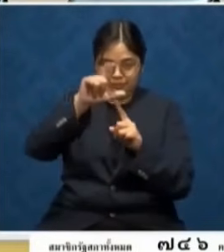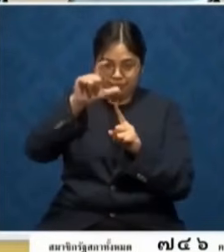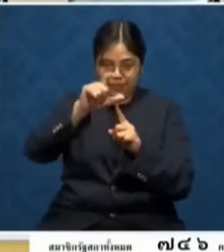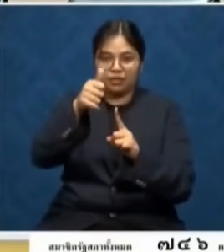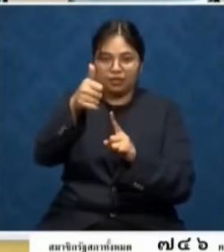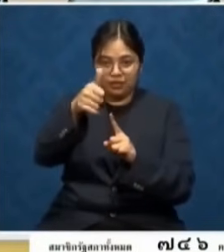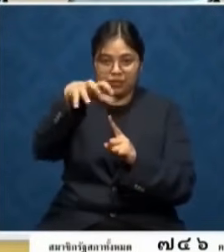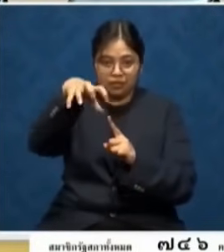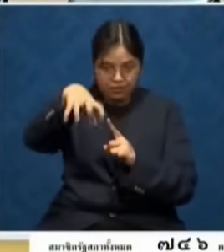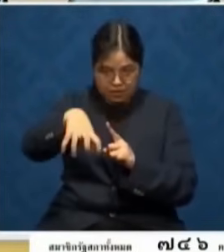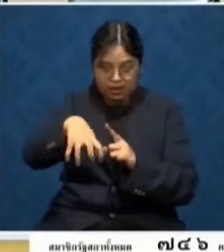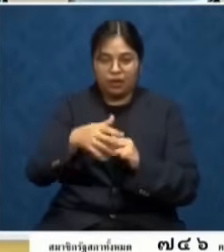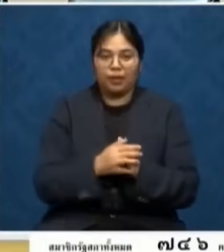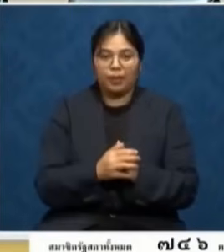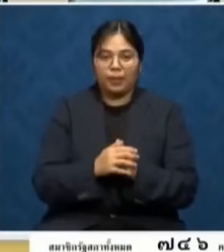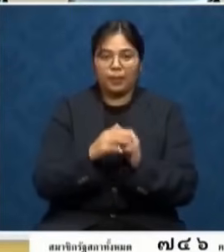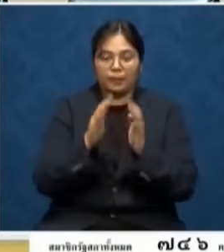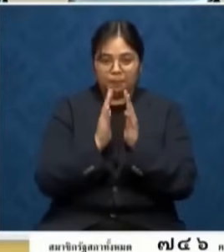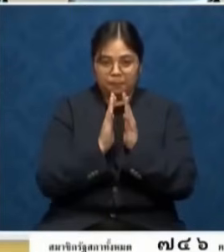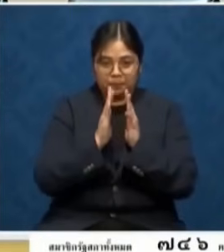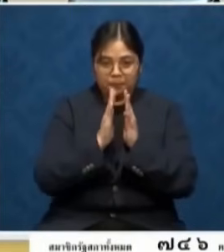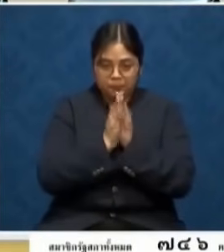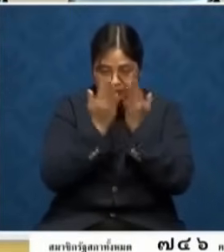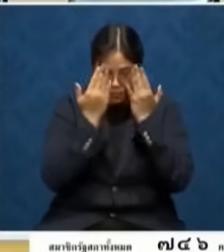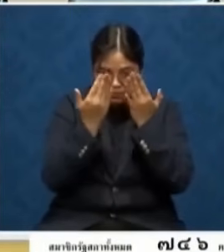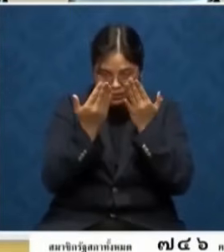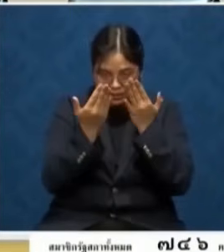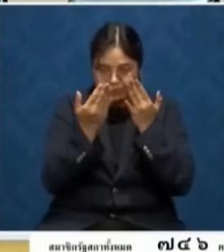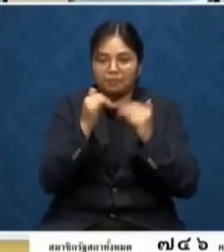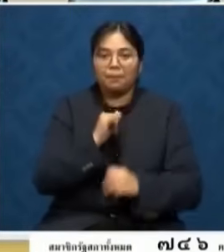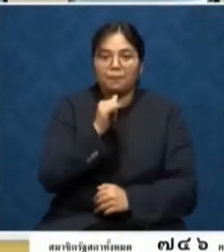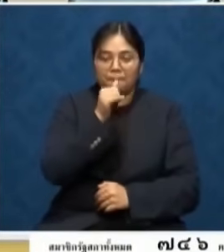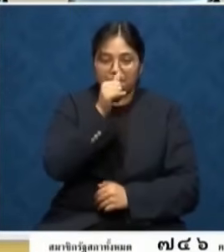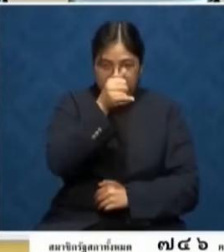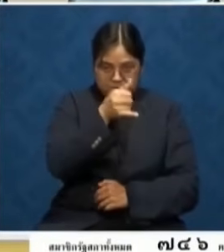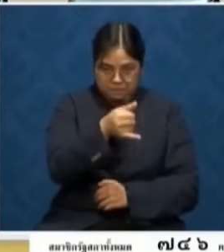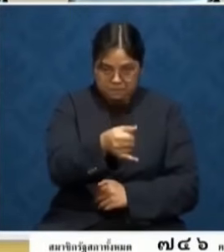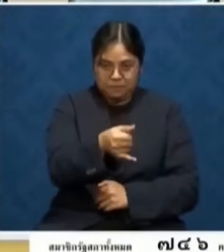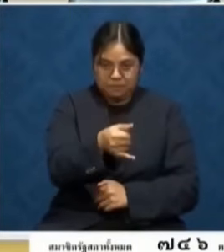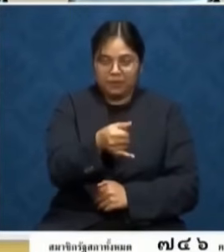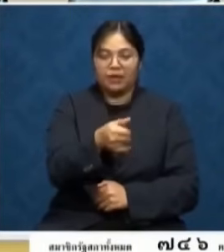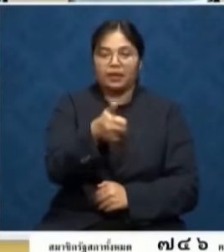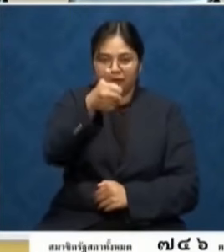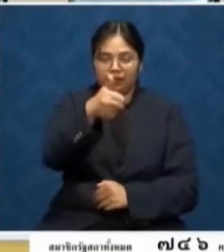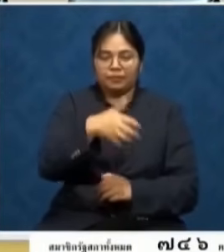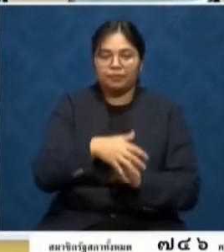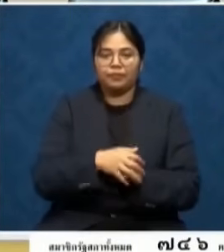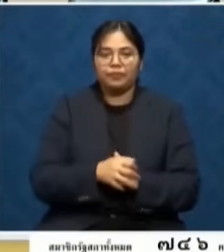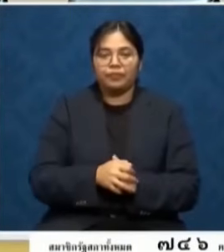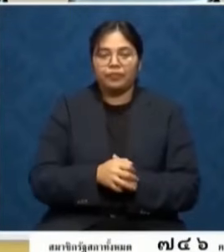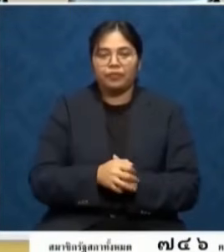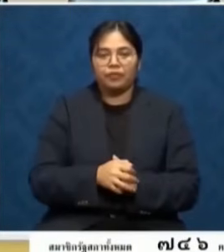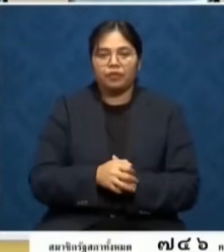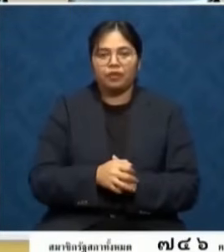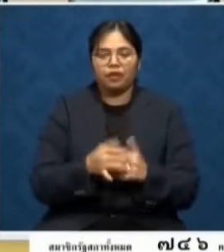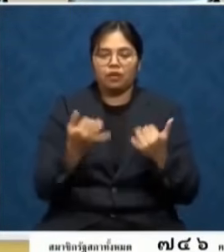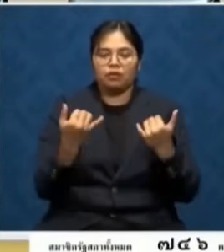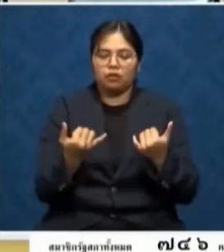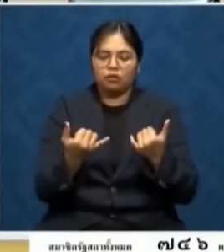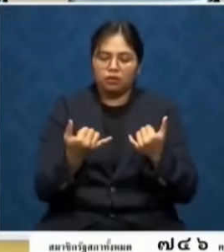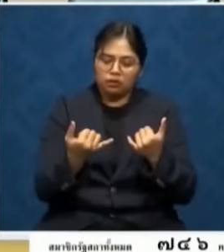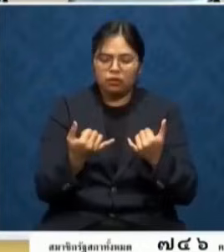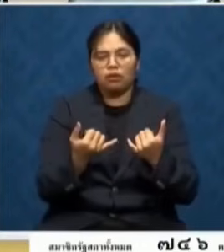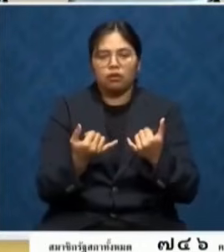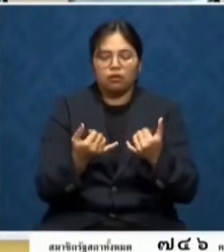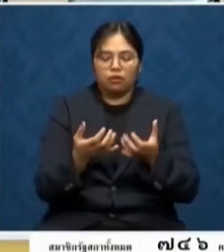ได้พระออกบิณฑบาตไม่ต้องมีทหารนำหน้าแล้วอะไรมันเกิดขึ้นคำต